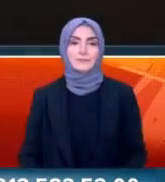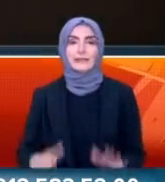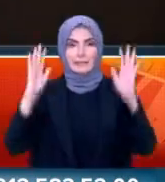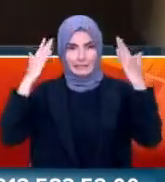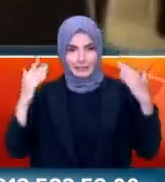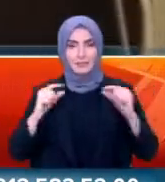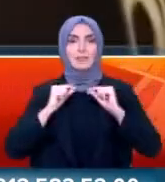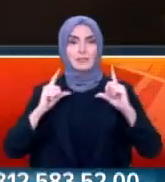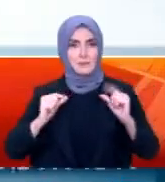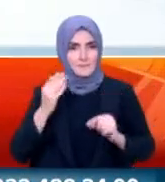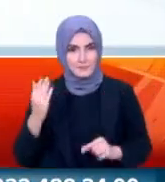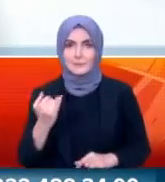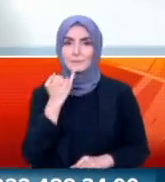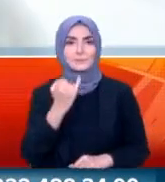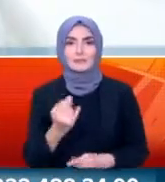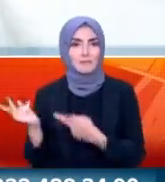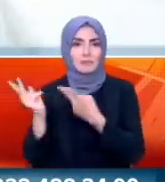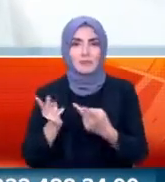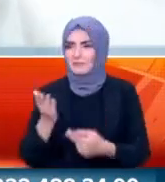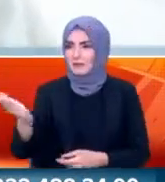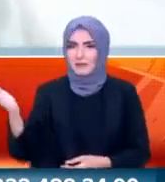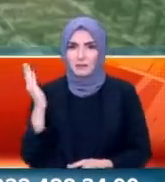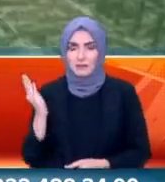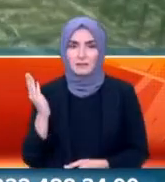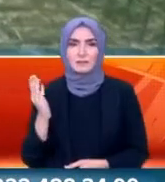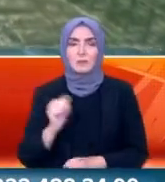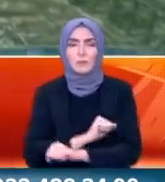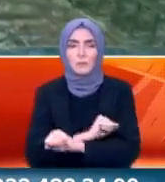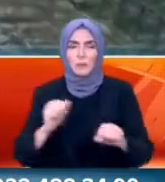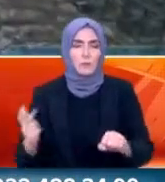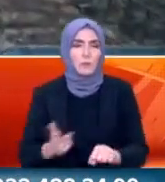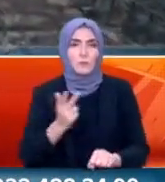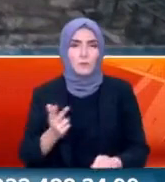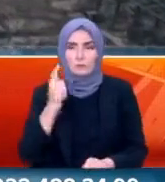Gelin, damat ve davetliler patlamanın şiddetiyle neye uğradığını şaşırdı.